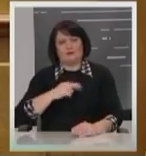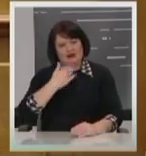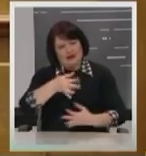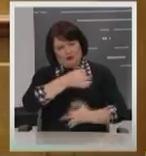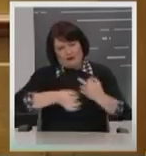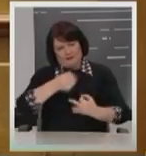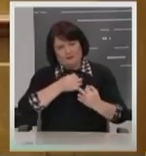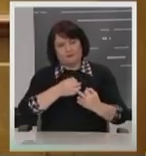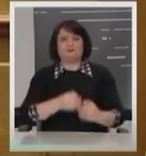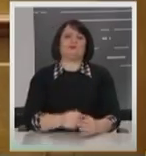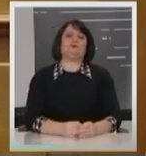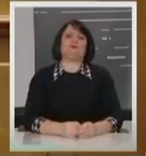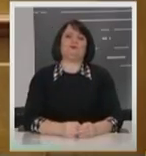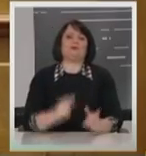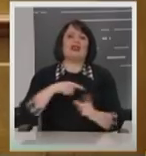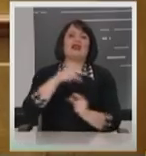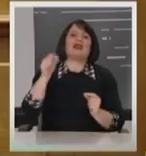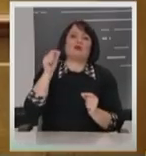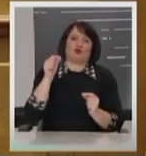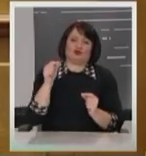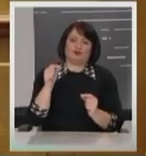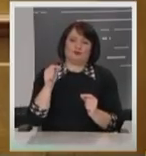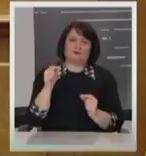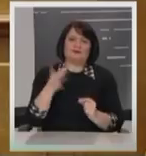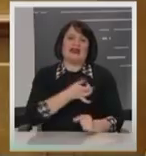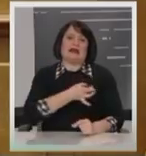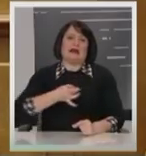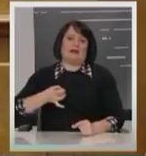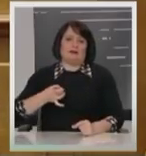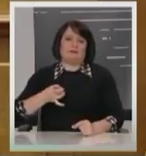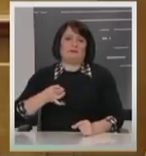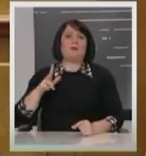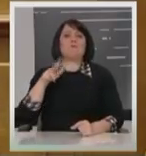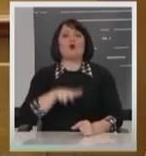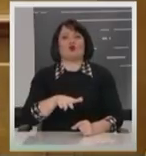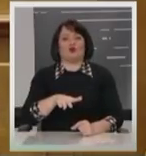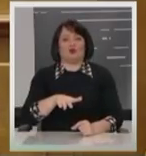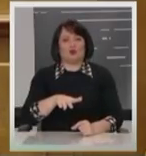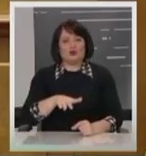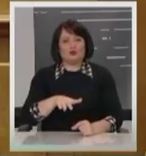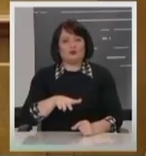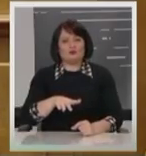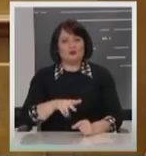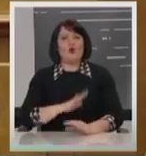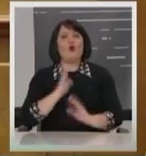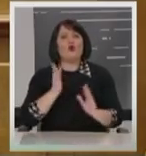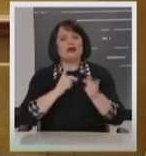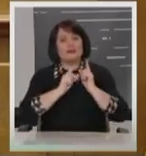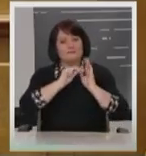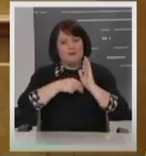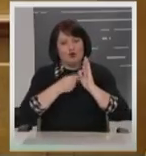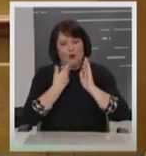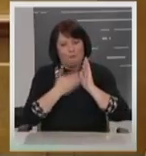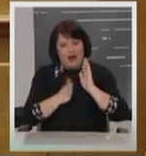σας. Η Κύπρος, η Ιρλανδία, η Πορτογαλία, όταν βγήκαν από τα